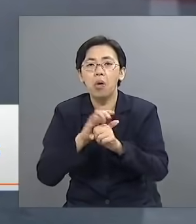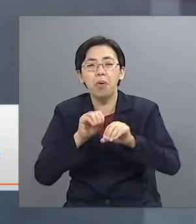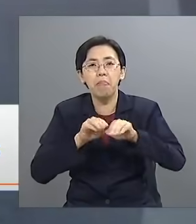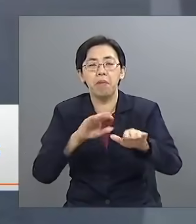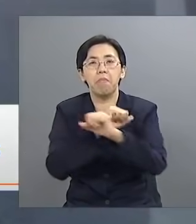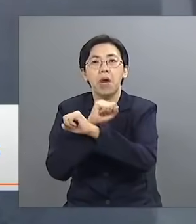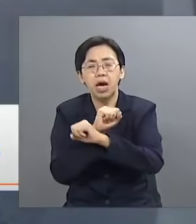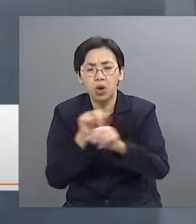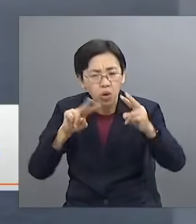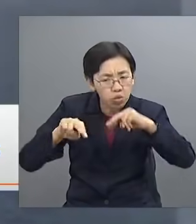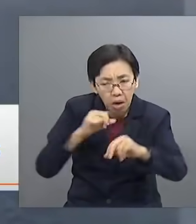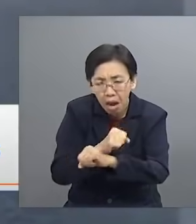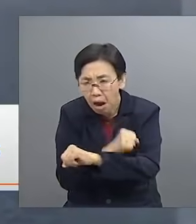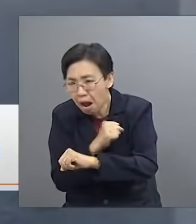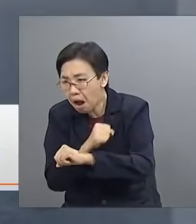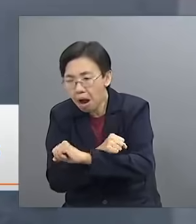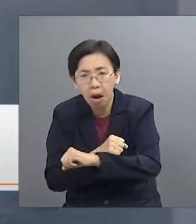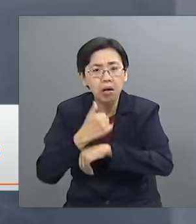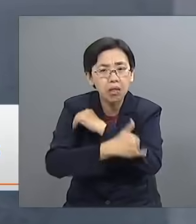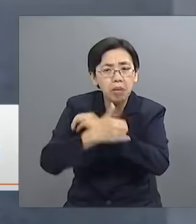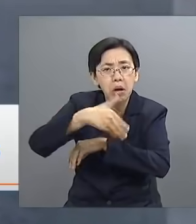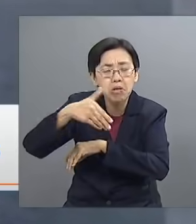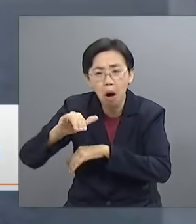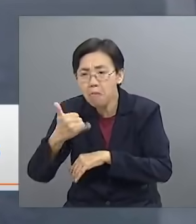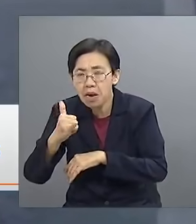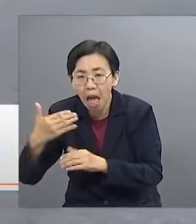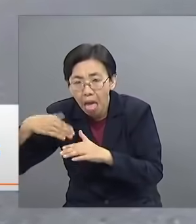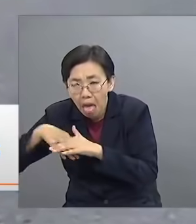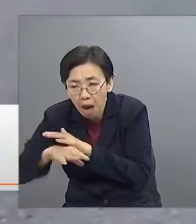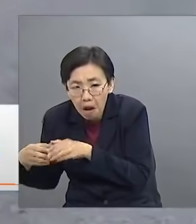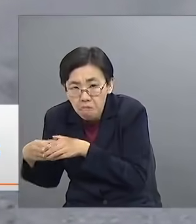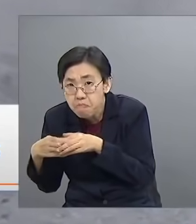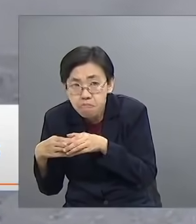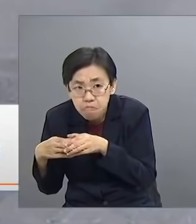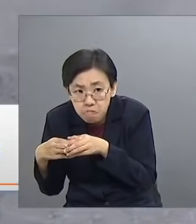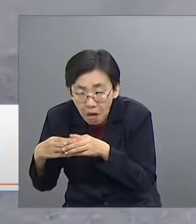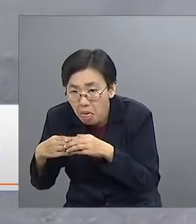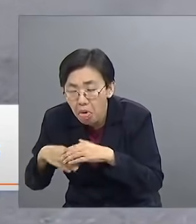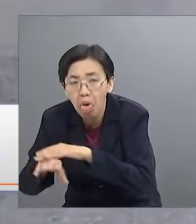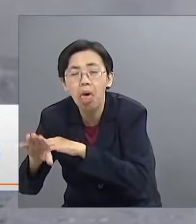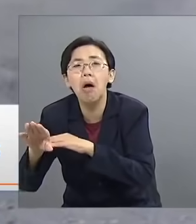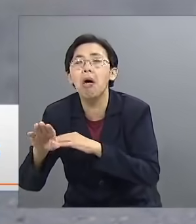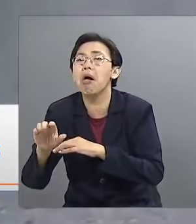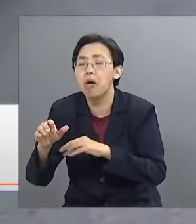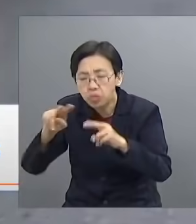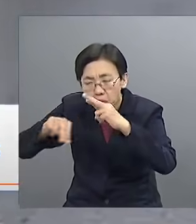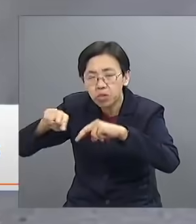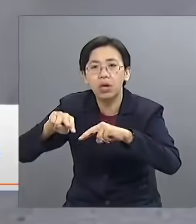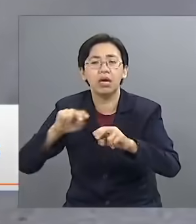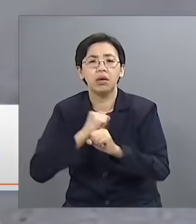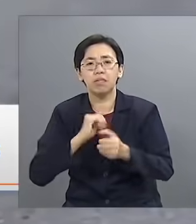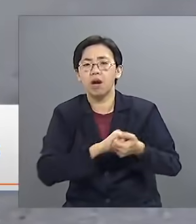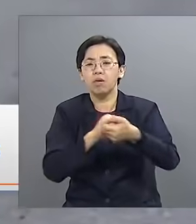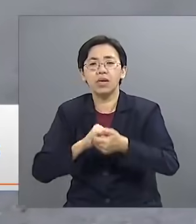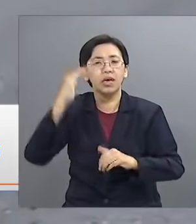แรงงานข้ามชาติที่อาจจะมีการลักลอบเคลื่อนย้ายออกนอกพื้นที่ค่ะทั้งนี้จากการทำงานแบบบูรณาการร่วมกันของเจ้าหน้า